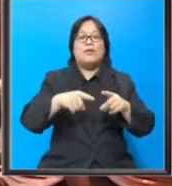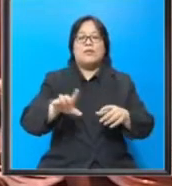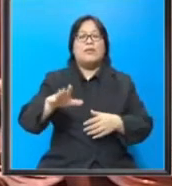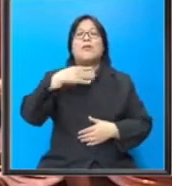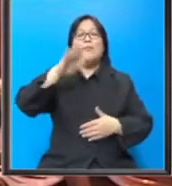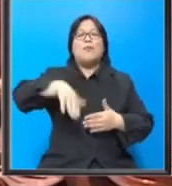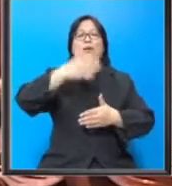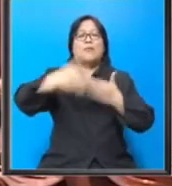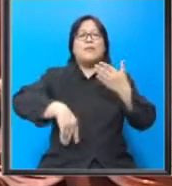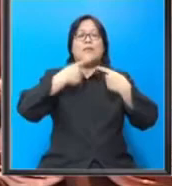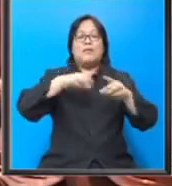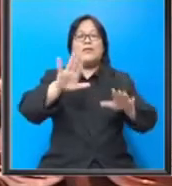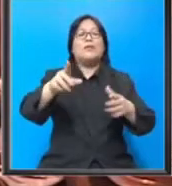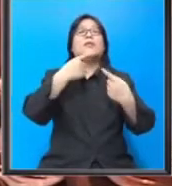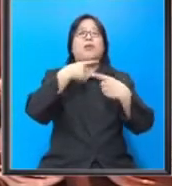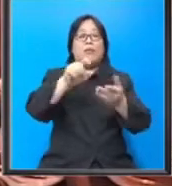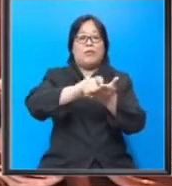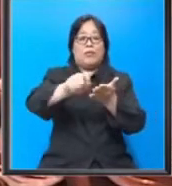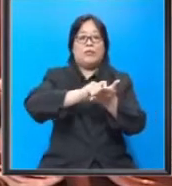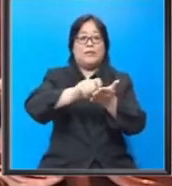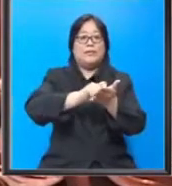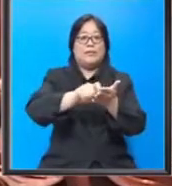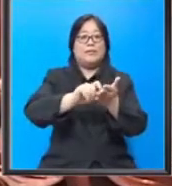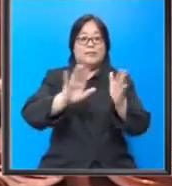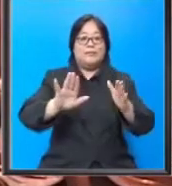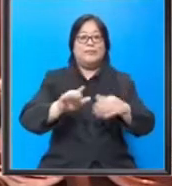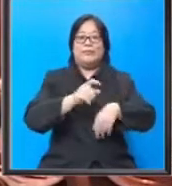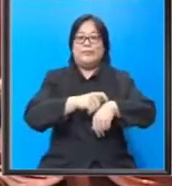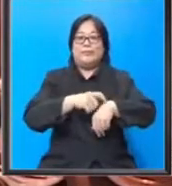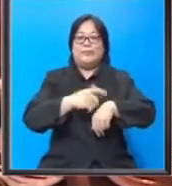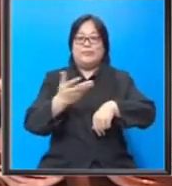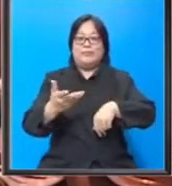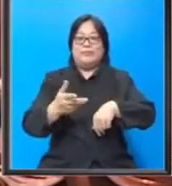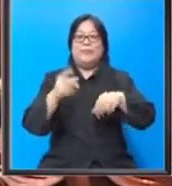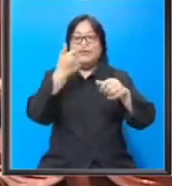dapat mau belum habis jawaban Memang betul is dia berulang-ulang